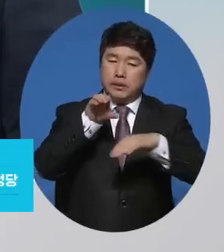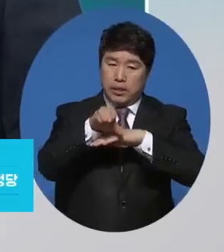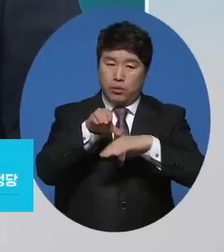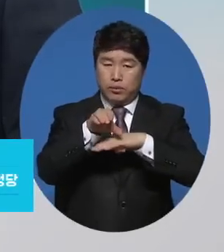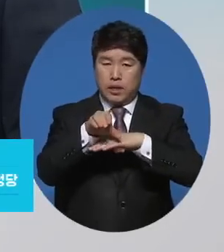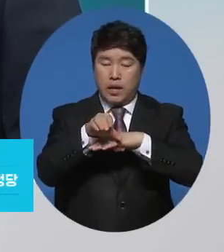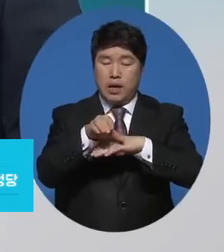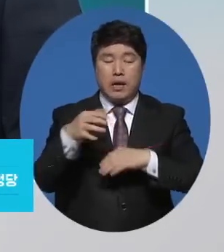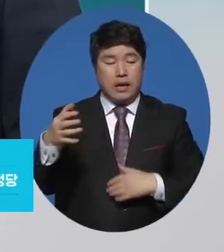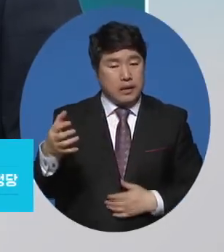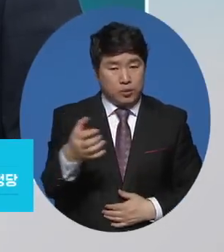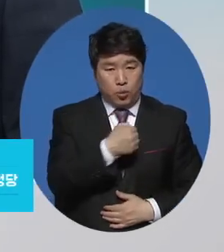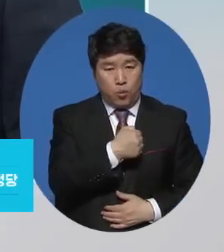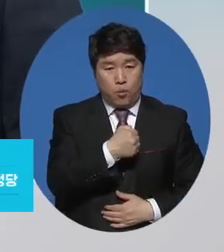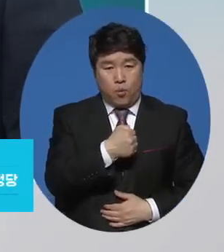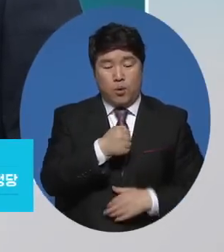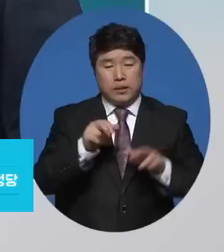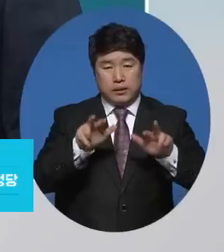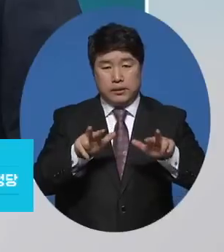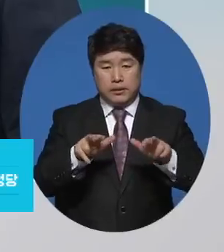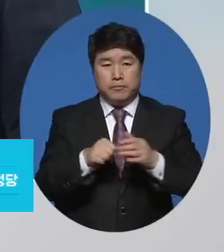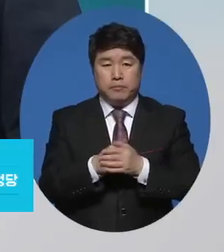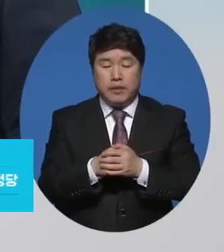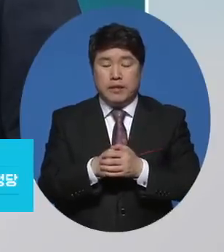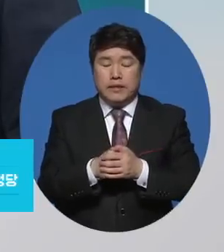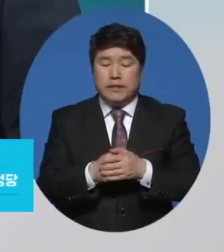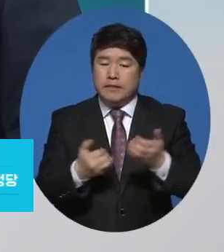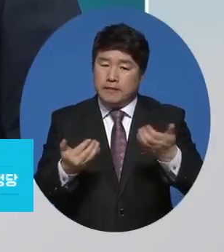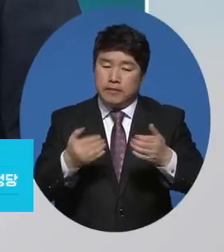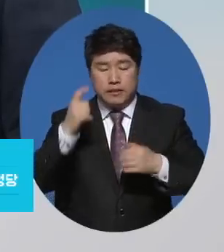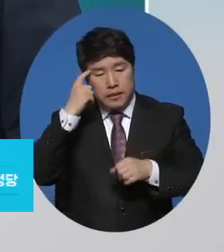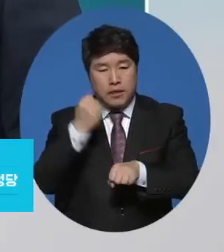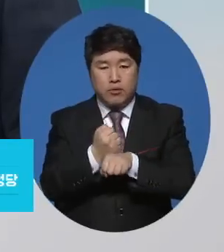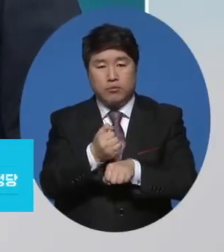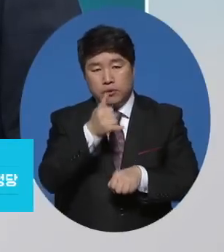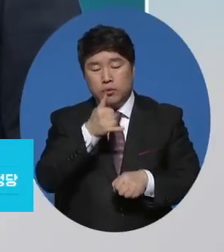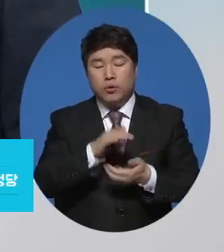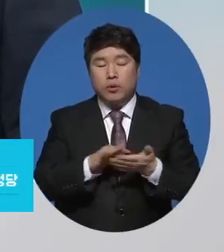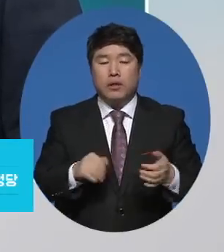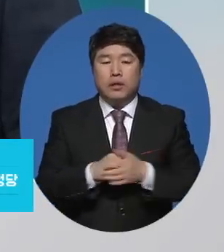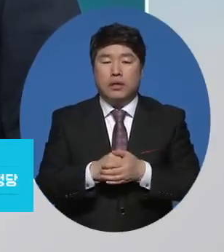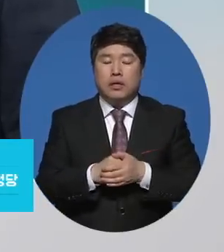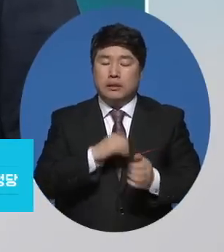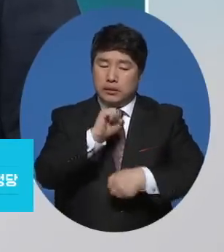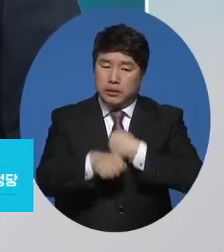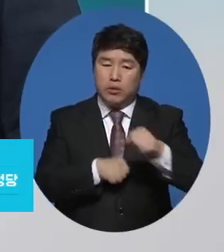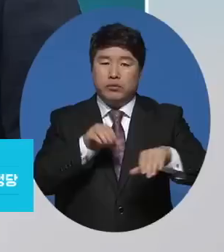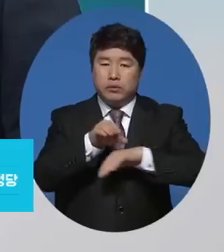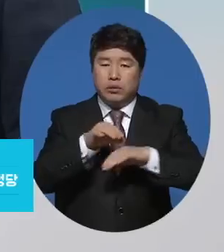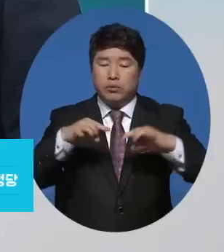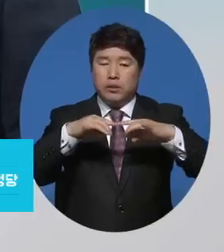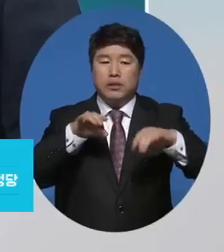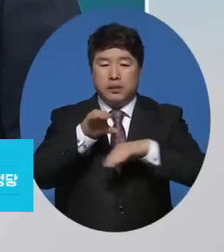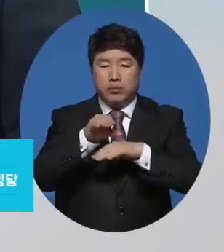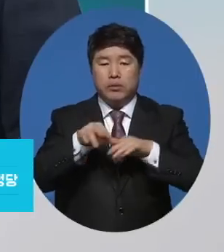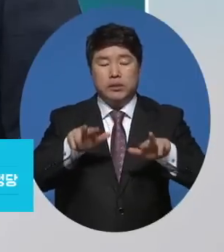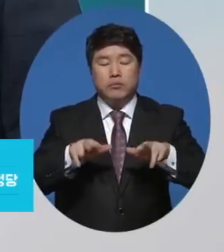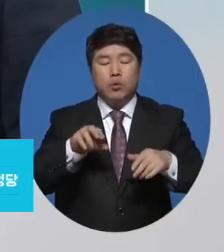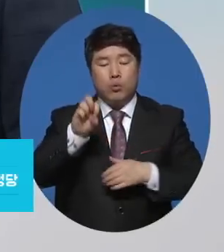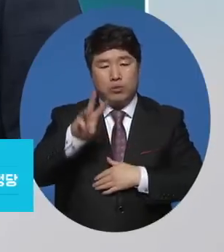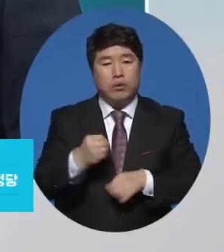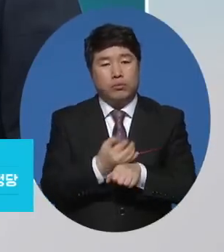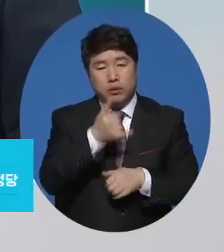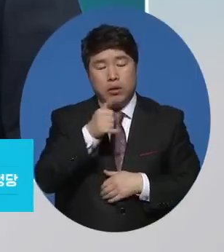자동차를 가지고 지금 승부를 보려고 하고 있어요 자율차 대구 광주가 지금 다 전기차 하고 있거든요 그럼